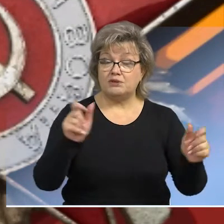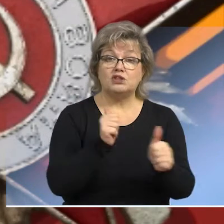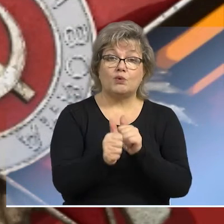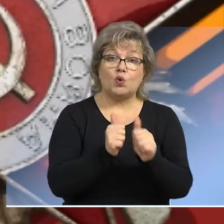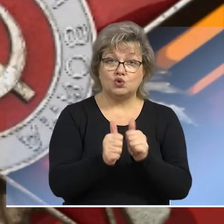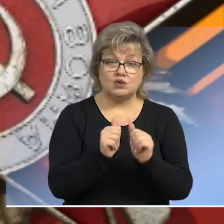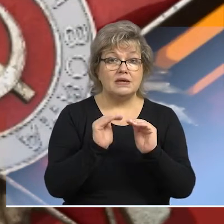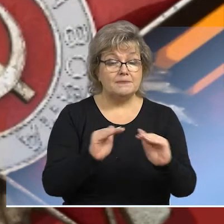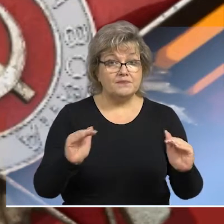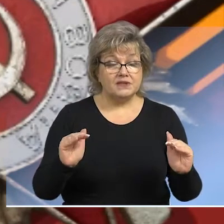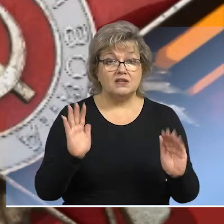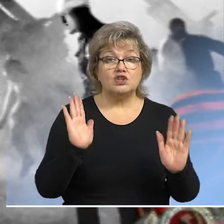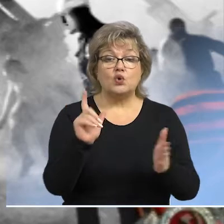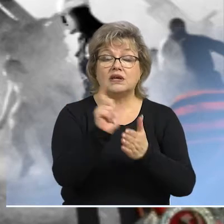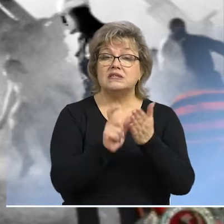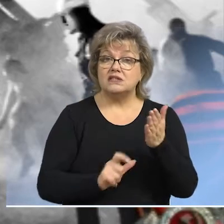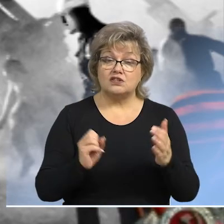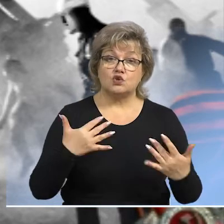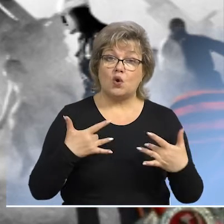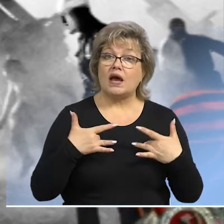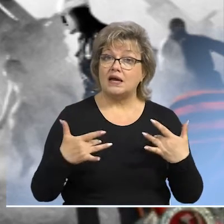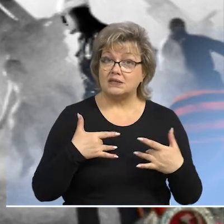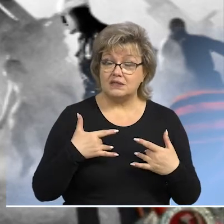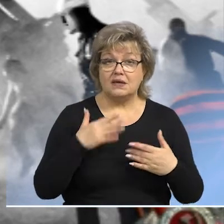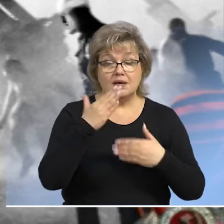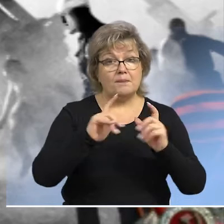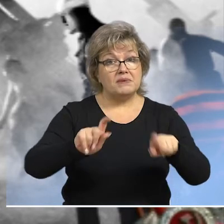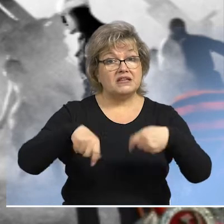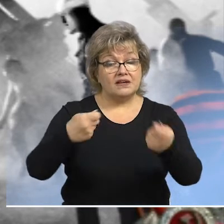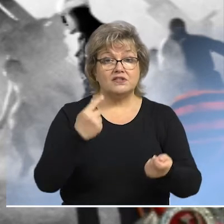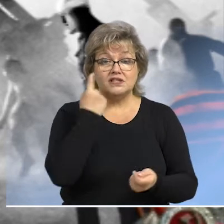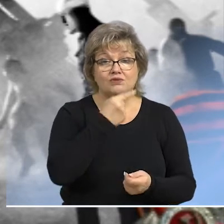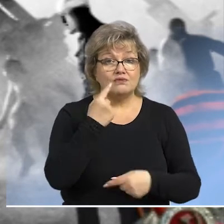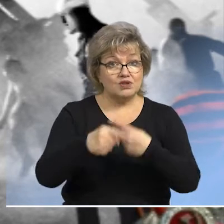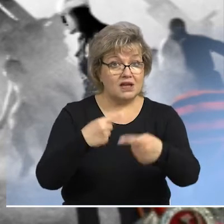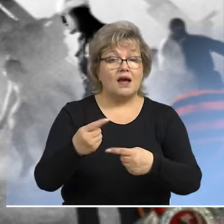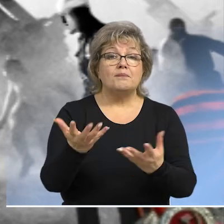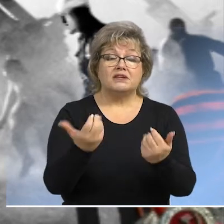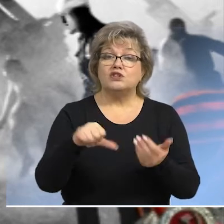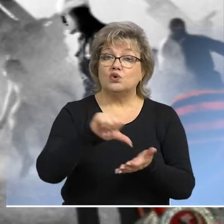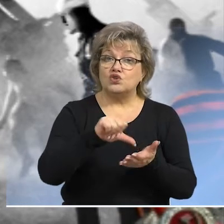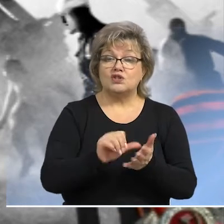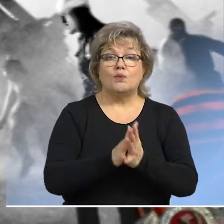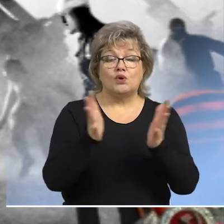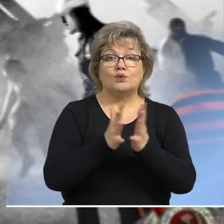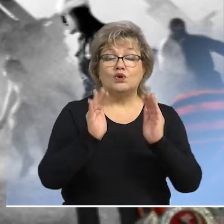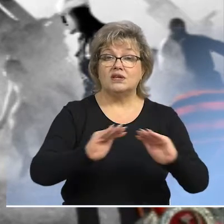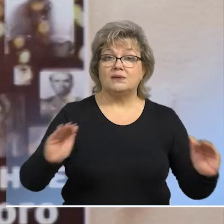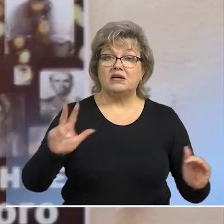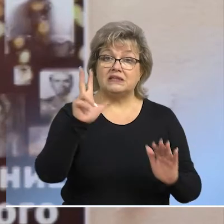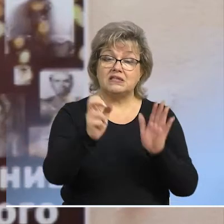необычном конкурсе, где ты не столько чтец, сколько артист, стала передаваться из уст в уста, привлекая к участию все больше